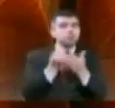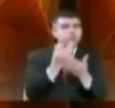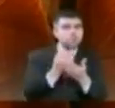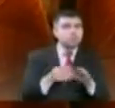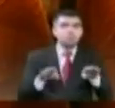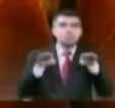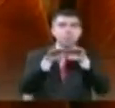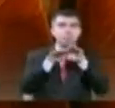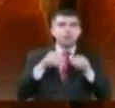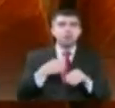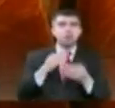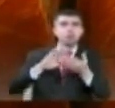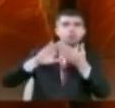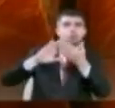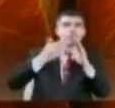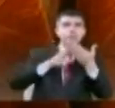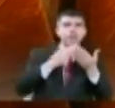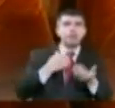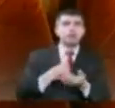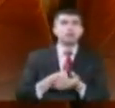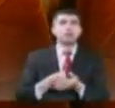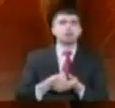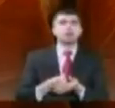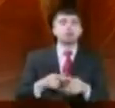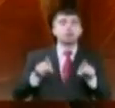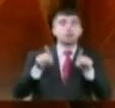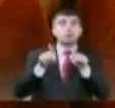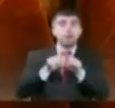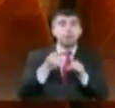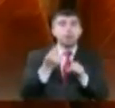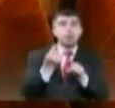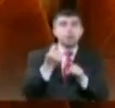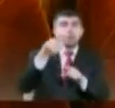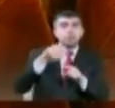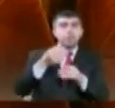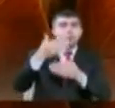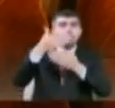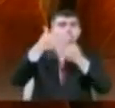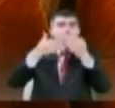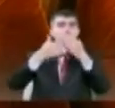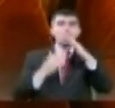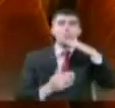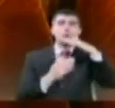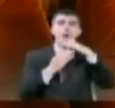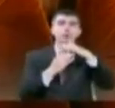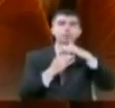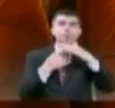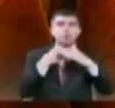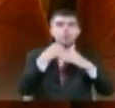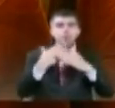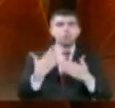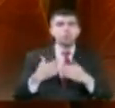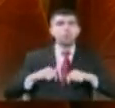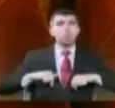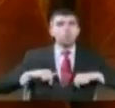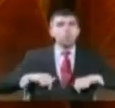عدد من الجمعيات كتوصل لواحد يعني المستوى من البناء وكتوقف. كندخلوا تدخلات محسوبة